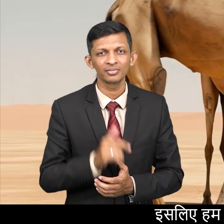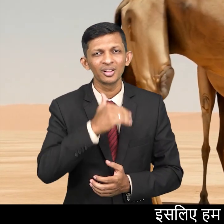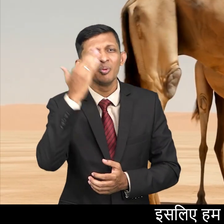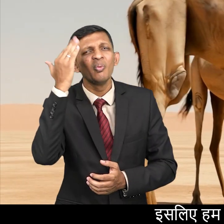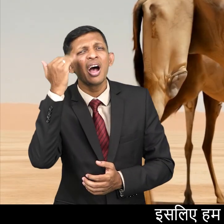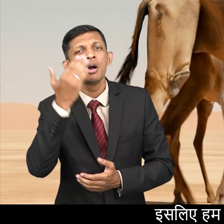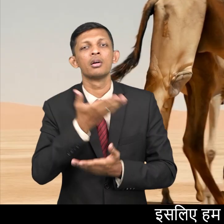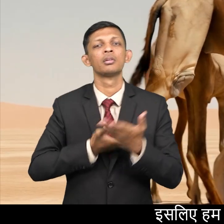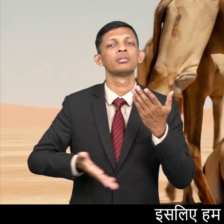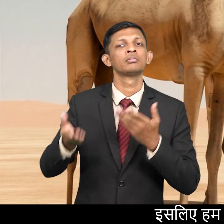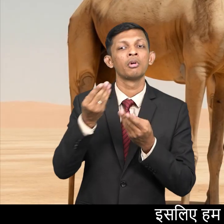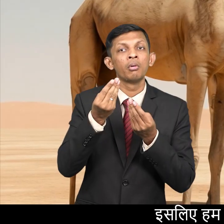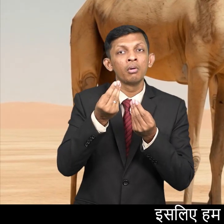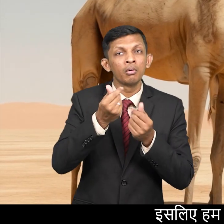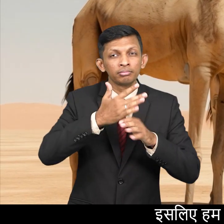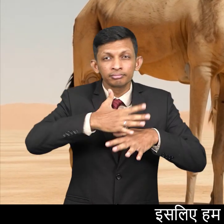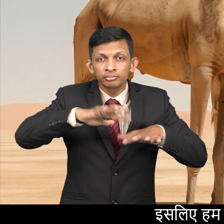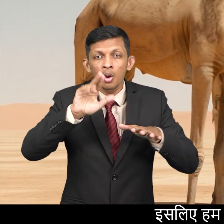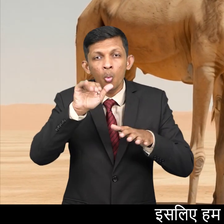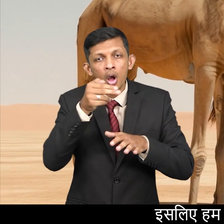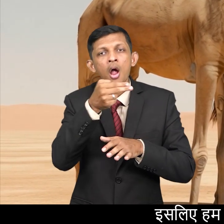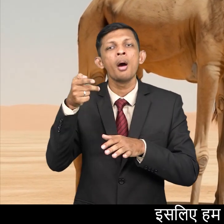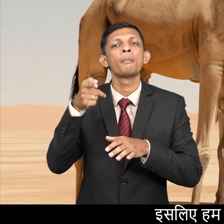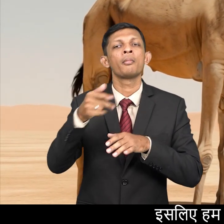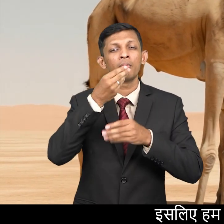इसलिए हम उन्हें कहते हैं रेगिस्तान का जहाज।